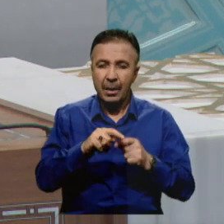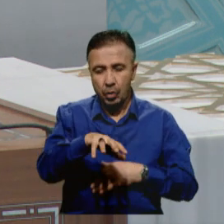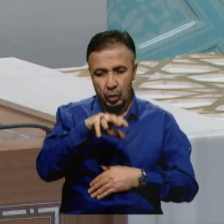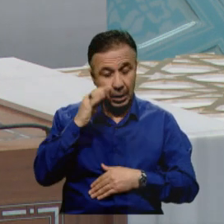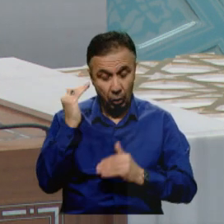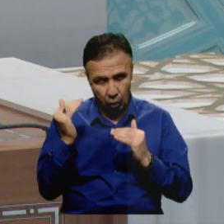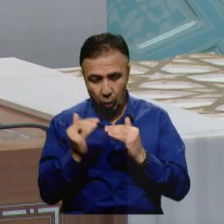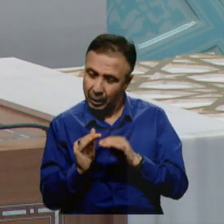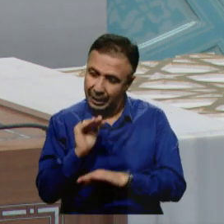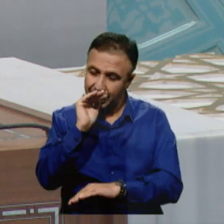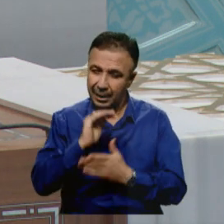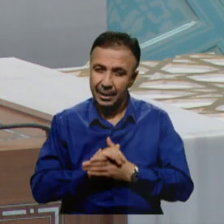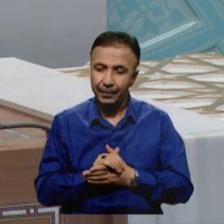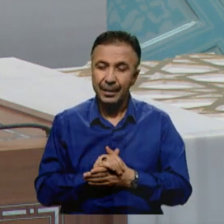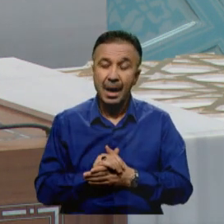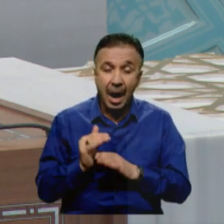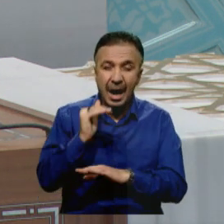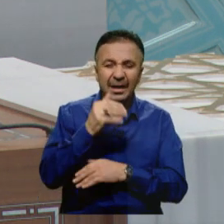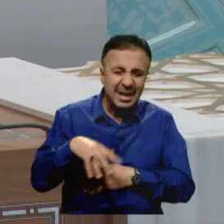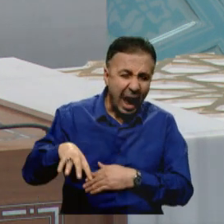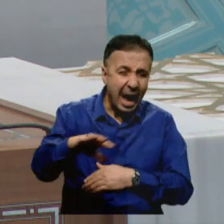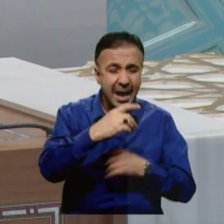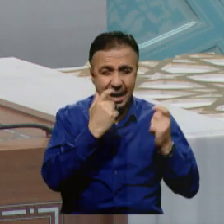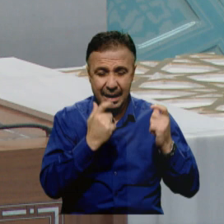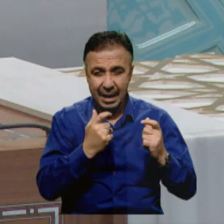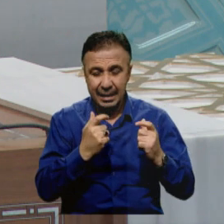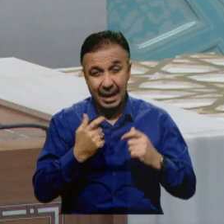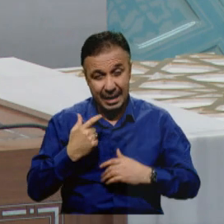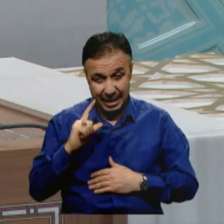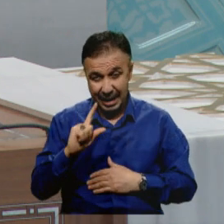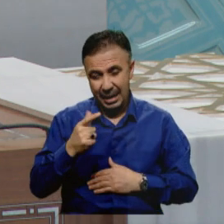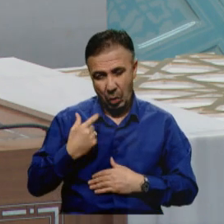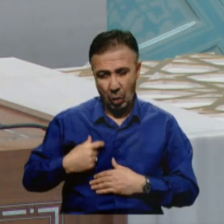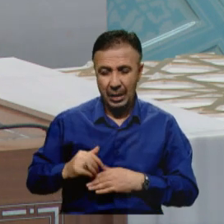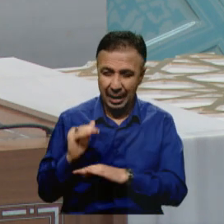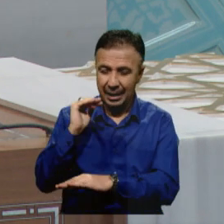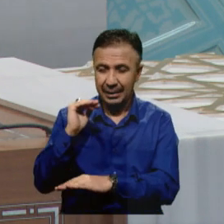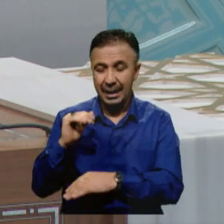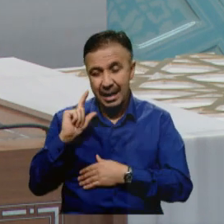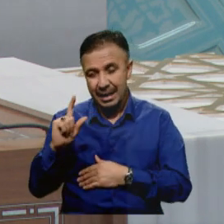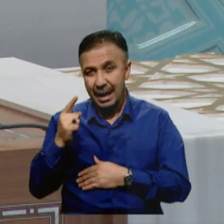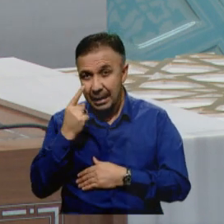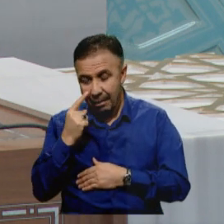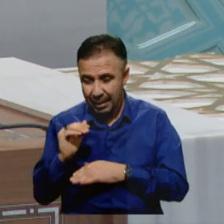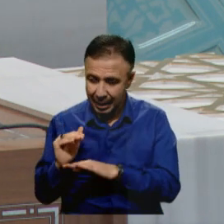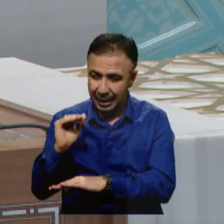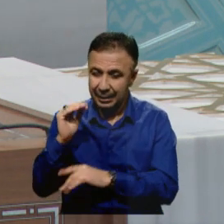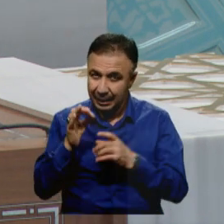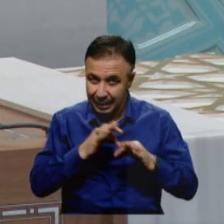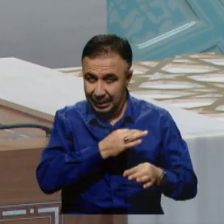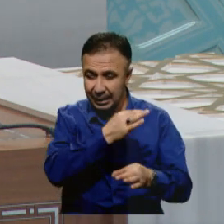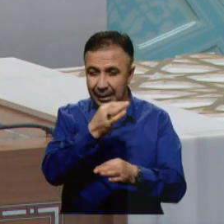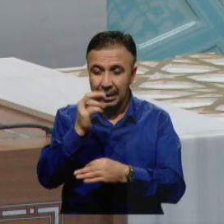yoktur. Hayatının her alanında, gerek özel hayatında, gerek kamu hayatında, insanların